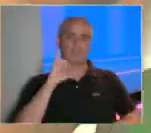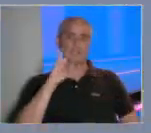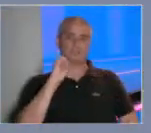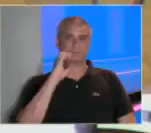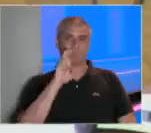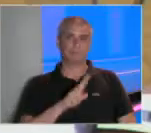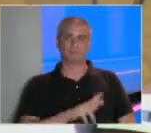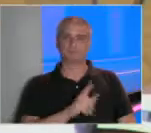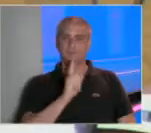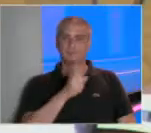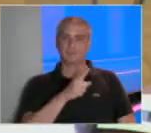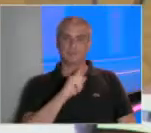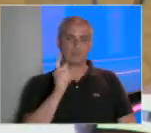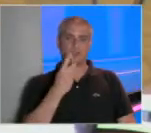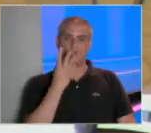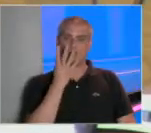הנה. אתה צריך על כל